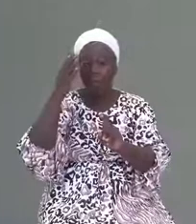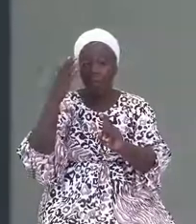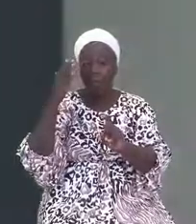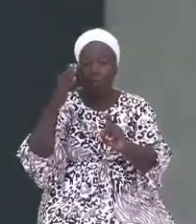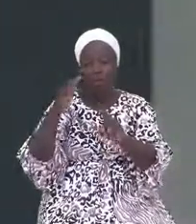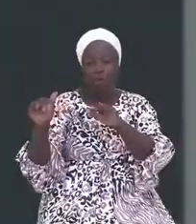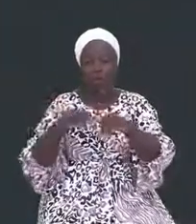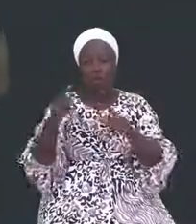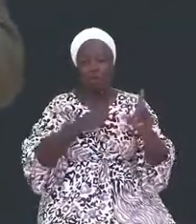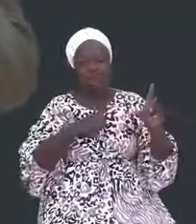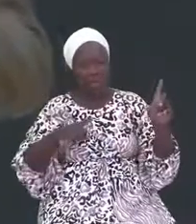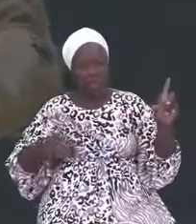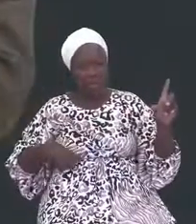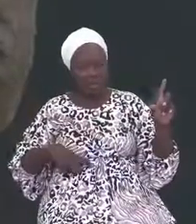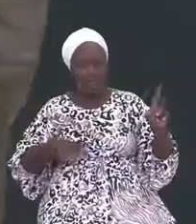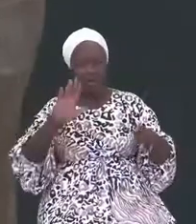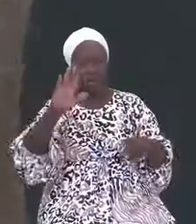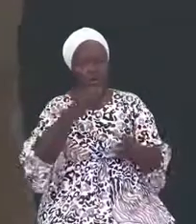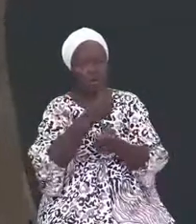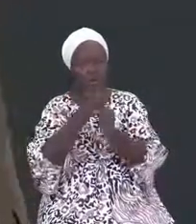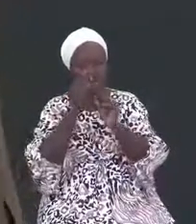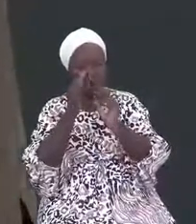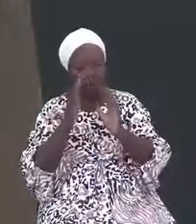Est-ce que le Seigneur, ton Sauveur,